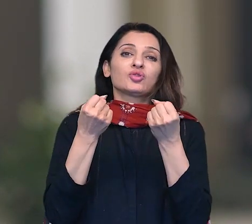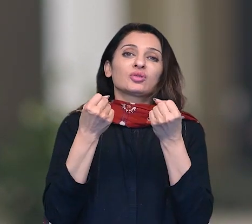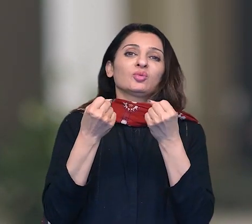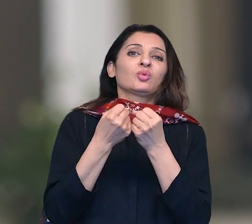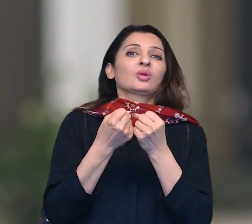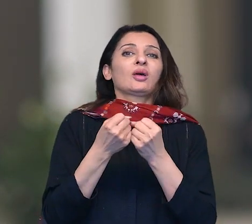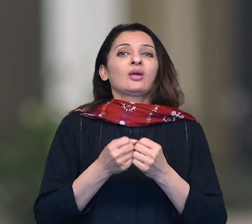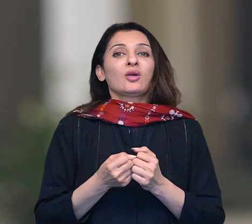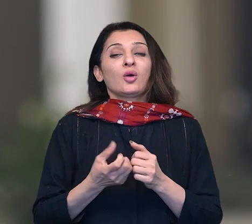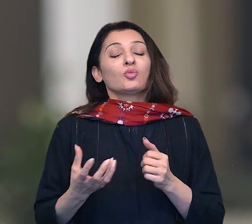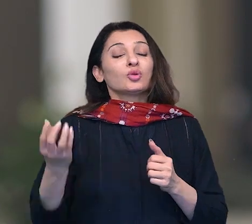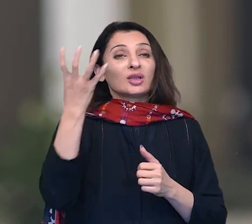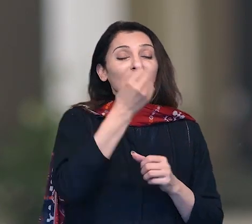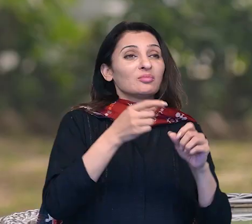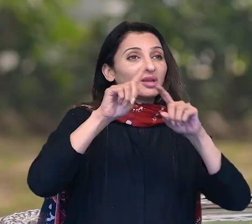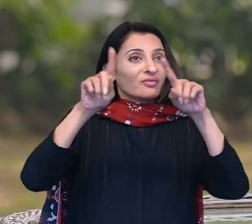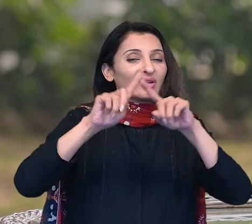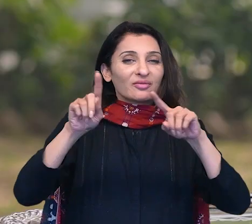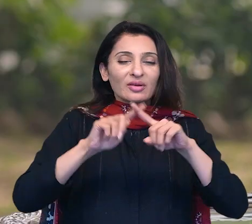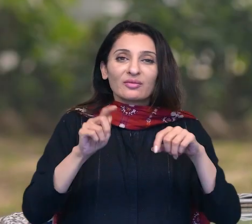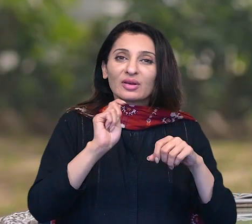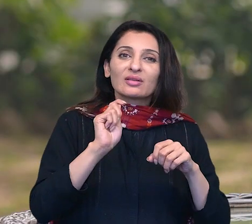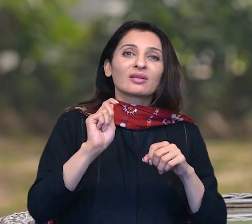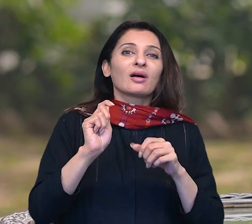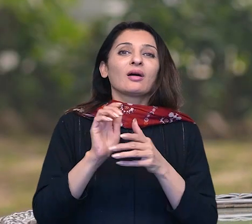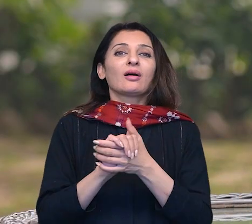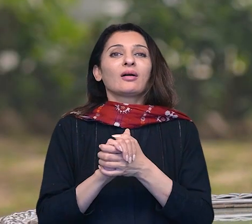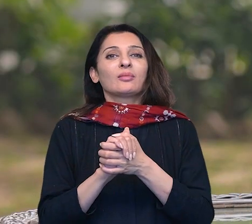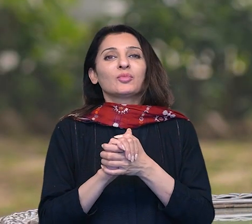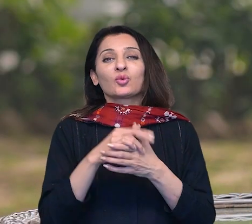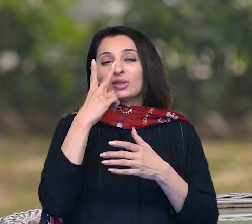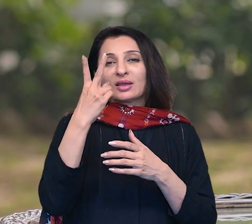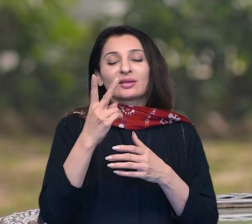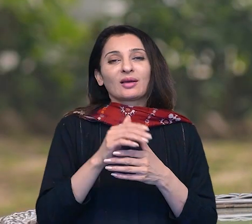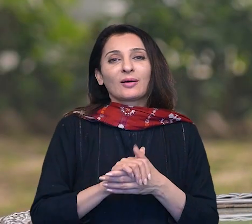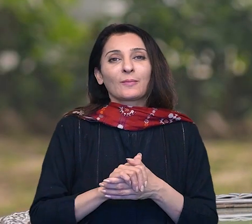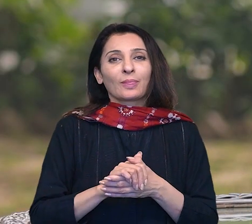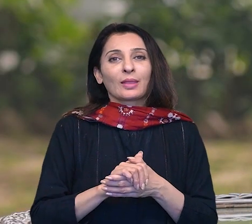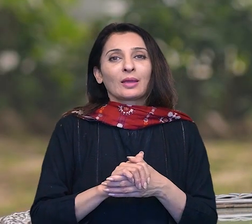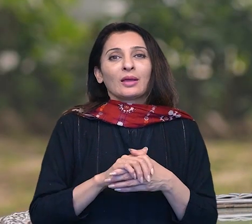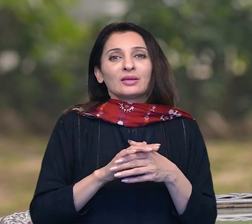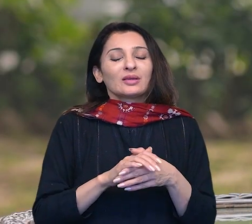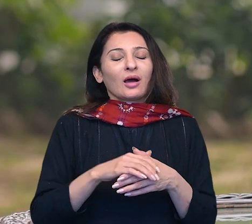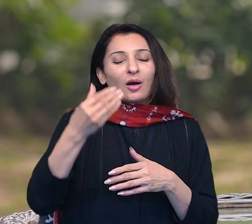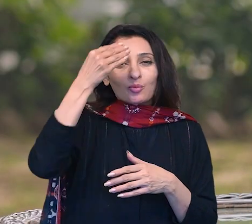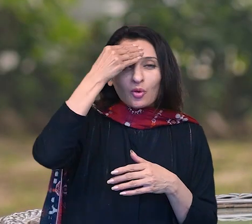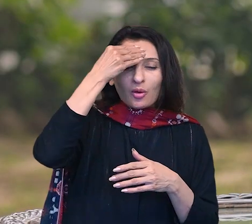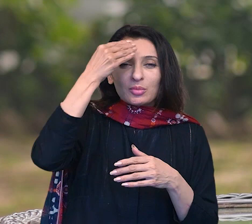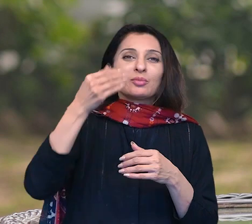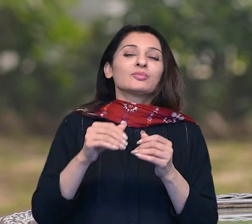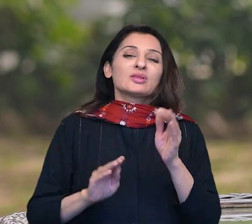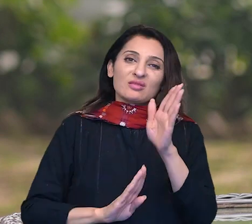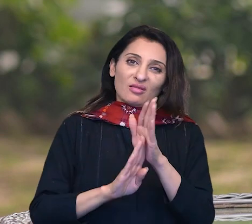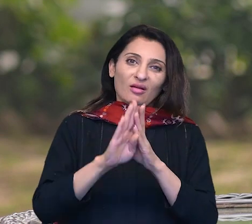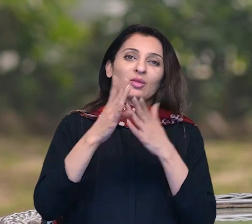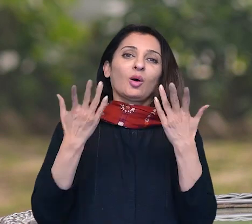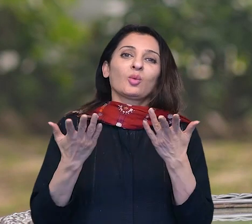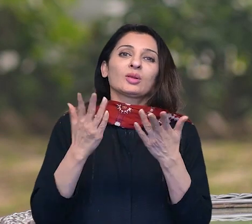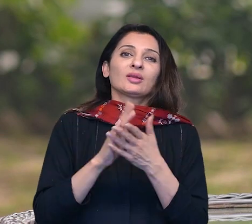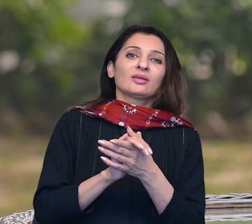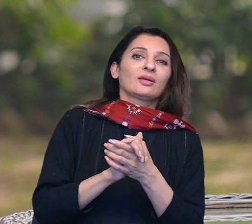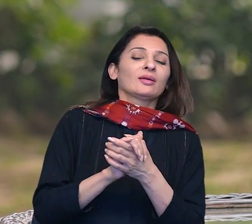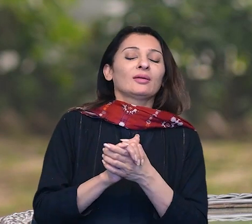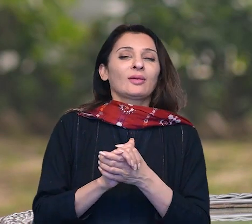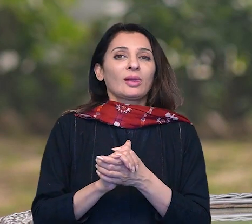Every feed should come on time. Problems are increasing. जब मैं लाइक सप्लायर से